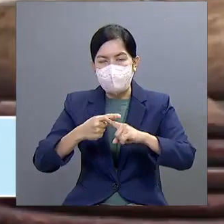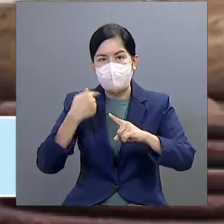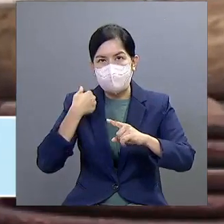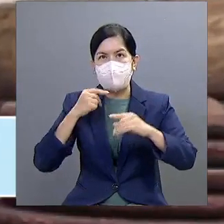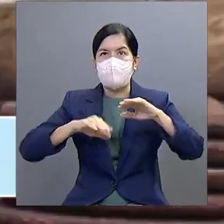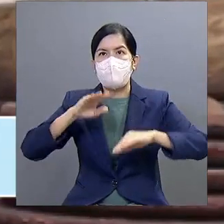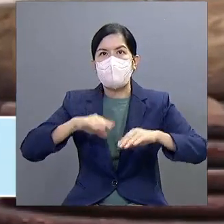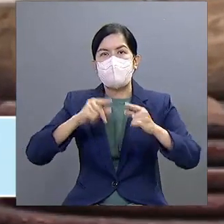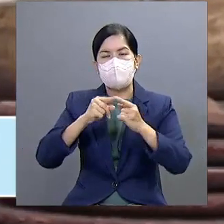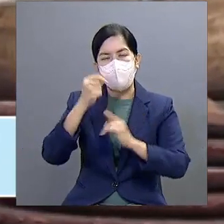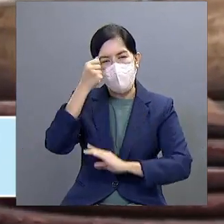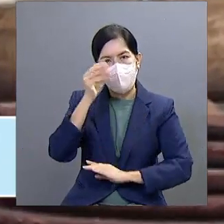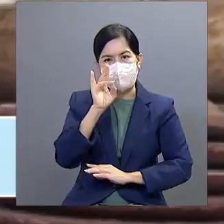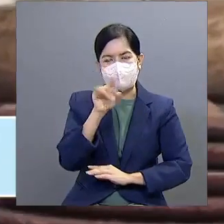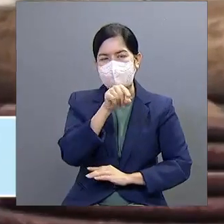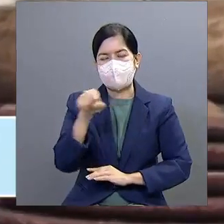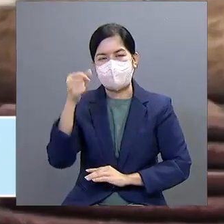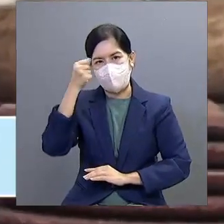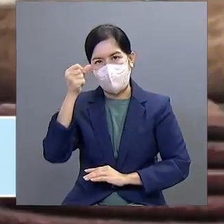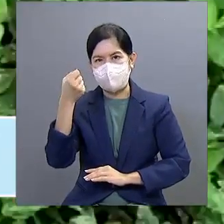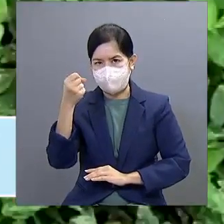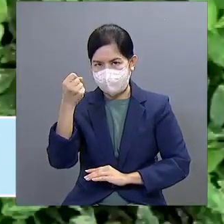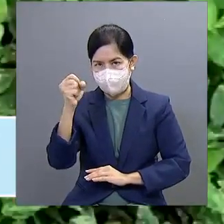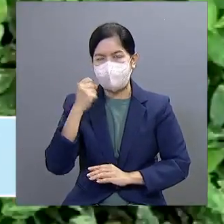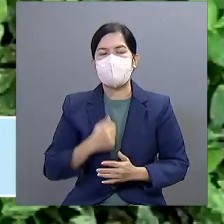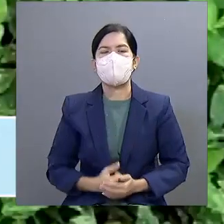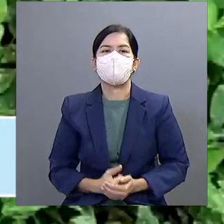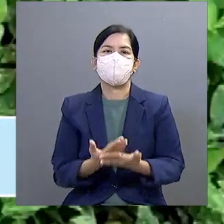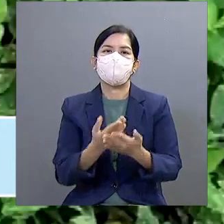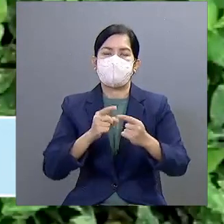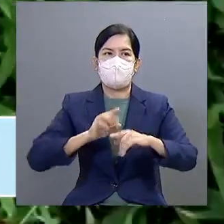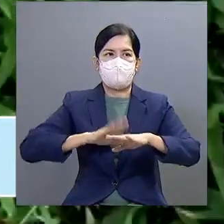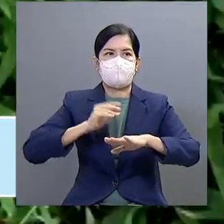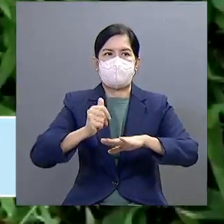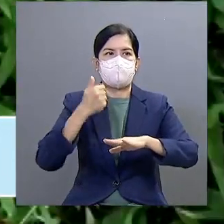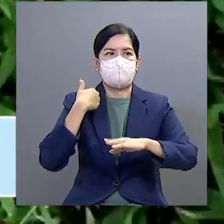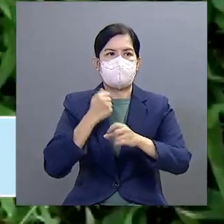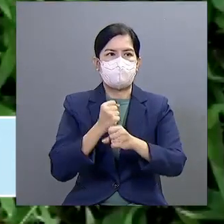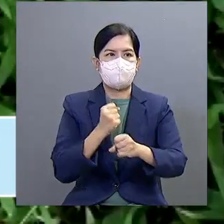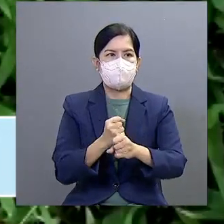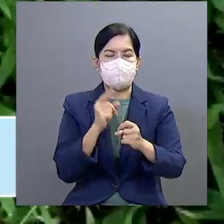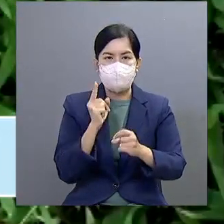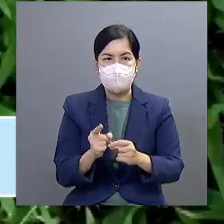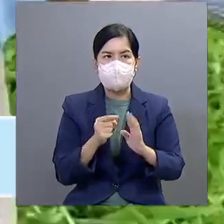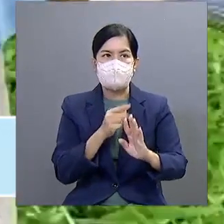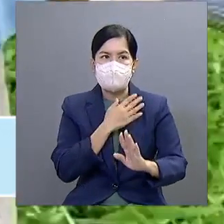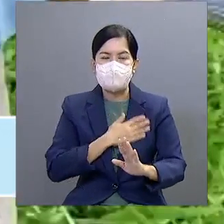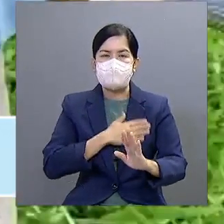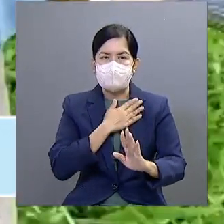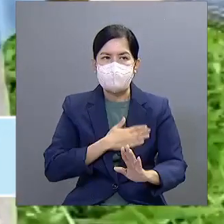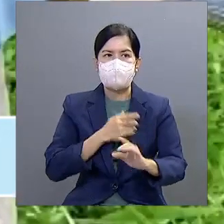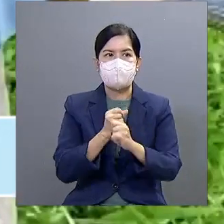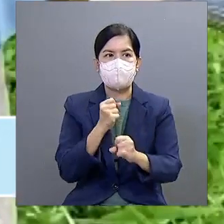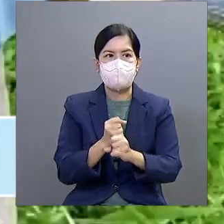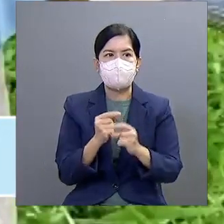ความที่พิถีพิถันเพราะฉะนั้นเนี่ยงานตีมีดเป็นงานแฮนด์เมดเนาะคุณผู้ชมค่อยๆประณีตนะคะค่อยๆทำไม่ใช่แค่สวยงามอย่างเดียวแ